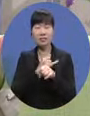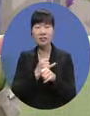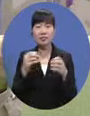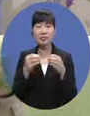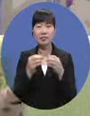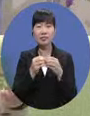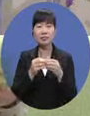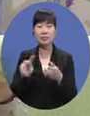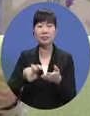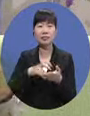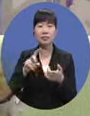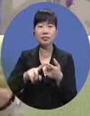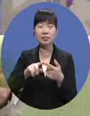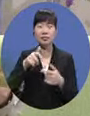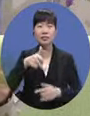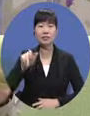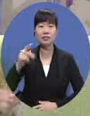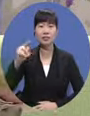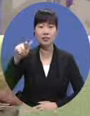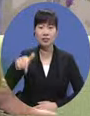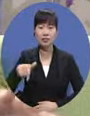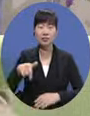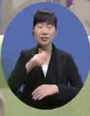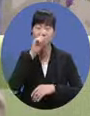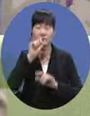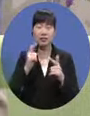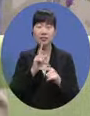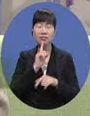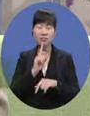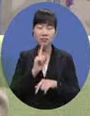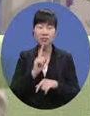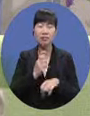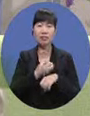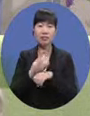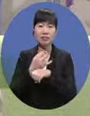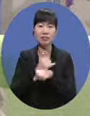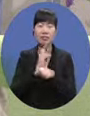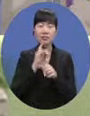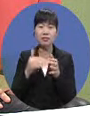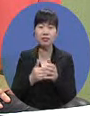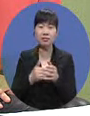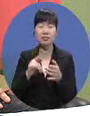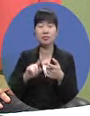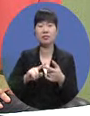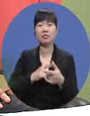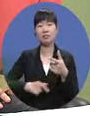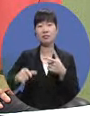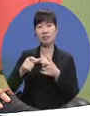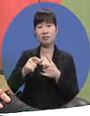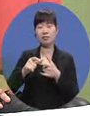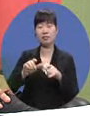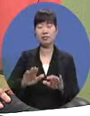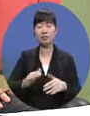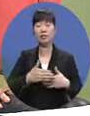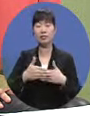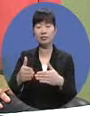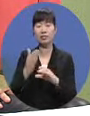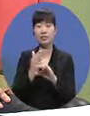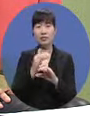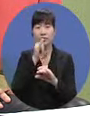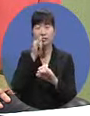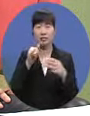메시지나 카톡으로 네. 굉장히 이제 이 아이에 대해서 좋지 않은 말들을 유포하거나 그럴 수가 있고요. 이제 거기서 조금 더 이제 진행을